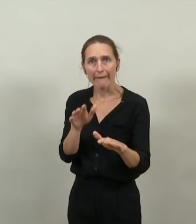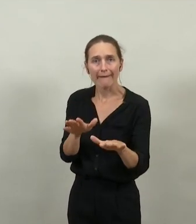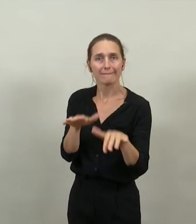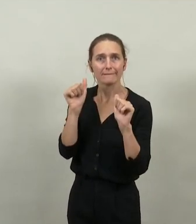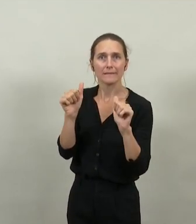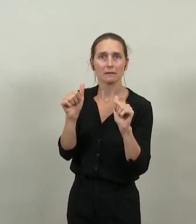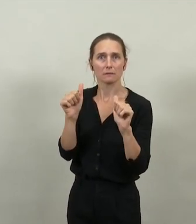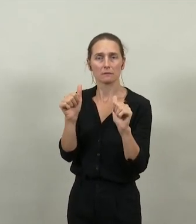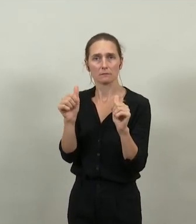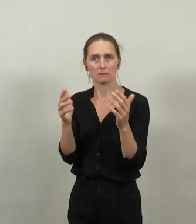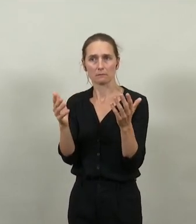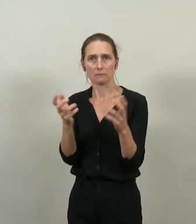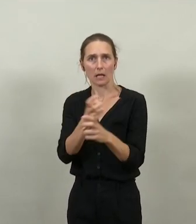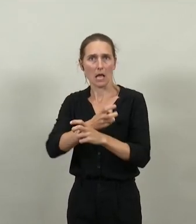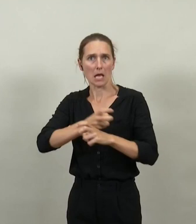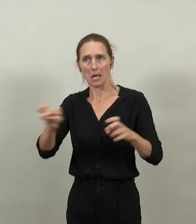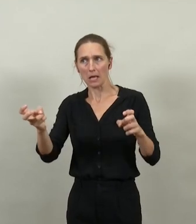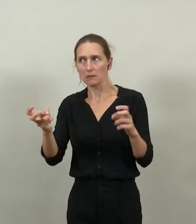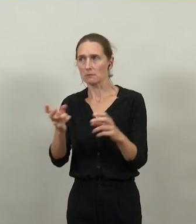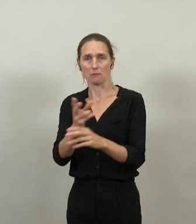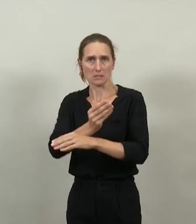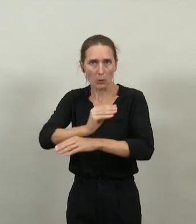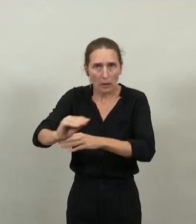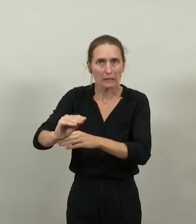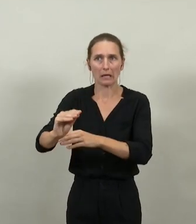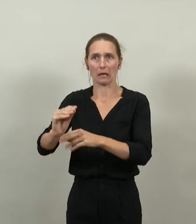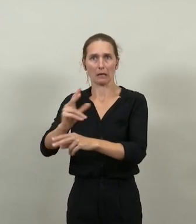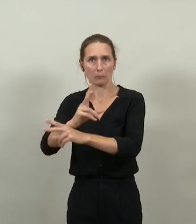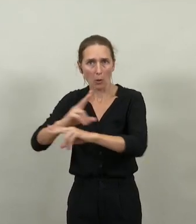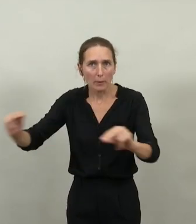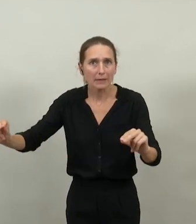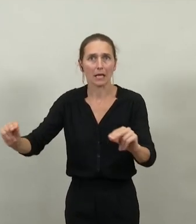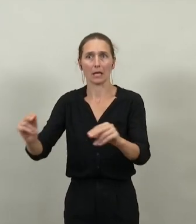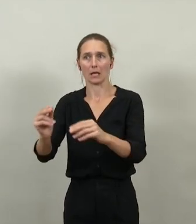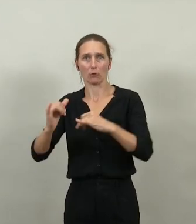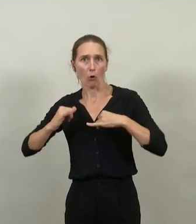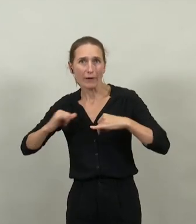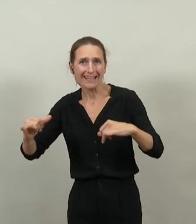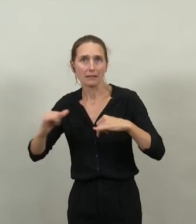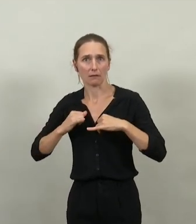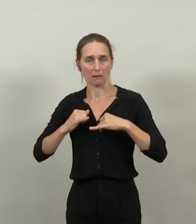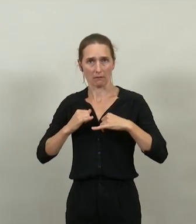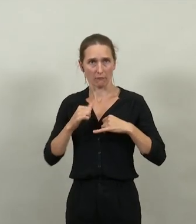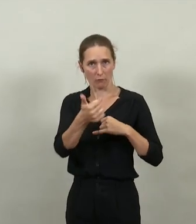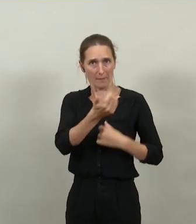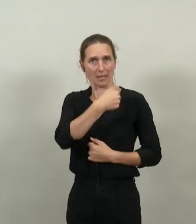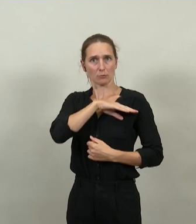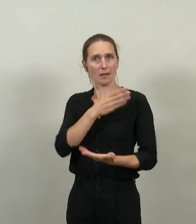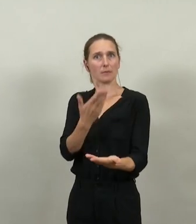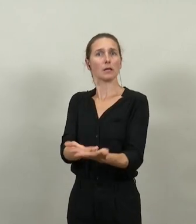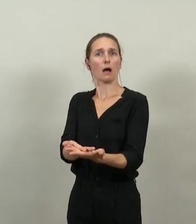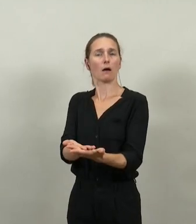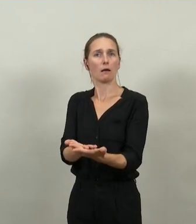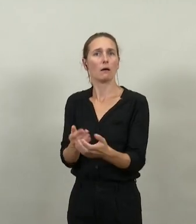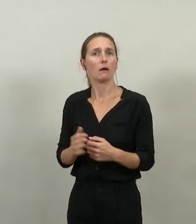convenables les risques d'atteinte à la sécurité la salubrité publique et la tranquillité publique je je je vous